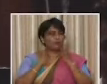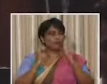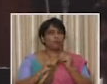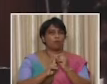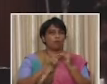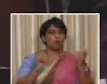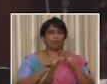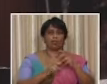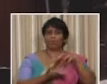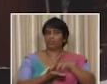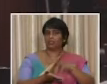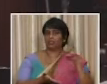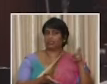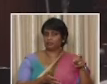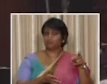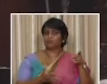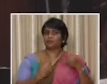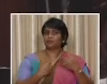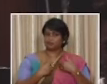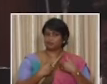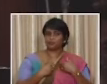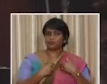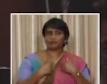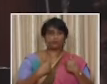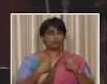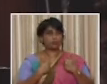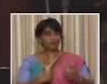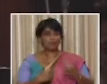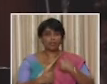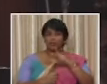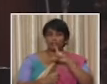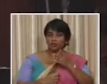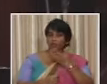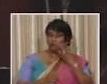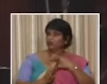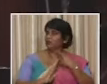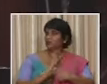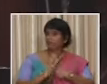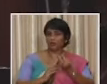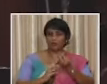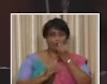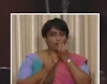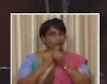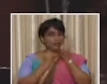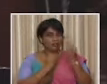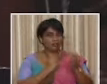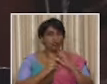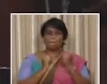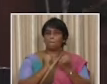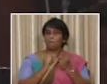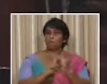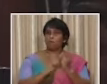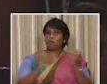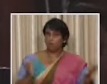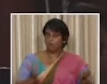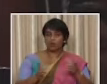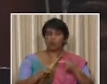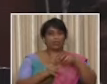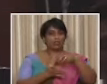දිස්ත්‍රික්කයේ ඉතින් මේකට අපිට සෑහීමකටපත් වෙන්න පුළුවන්ද දැන් මේ රටට බත සපයන ගොවියෝ ඉන්න පොළොන්නරුව දිස්ත්‍රික්කයේ